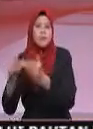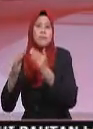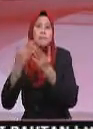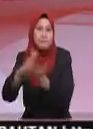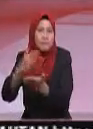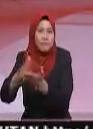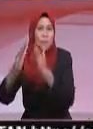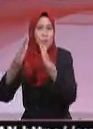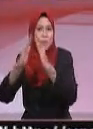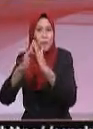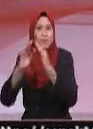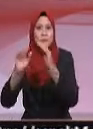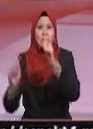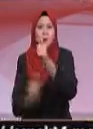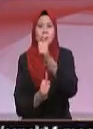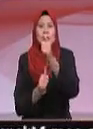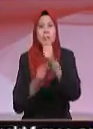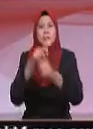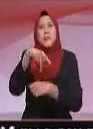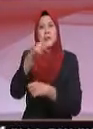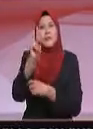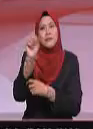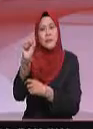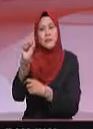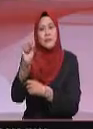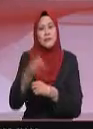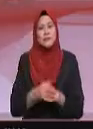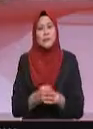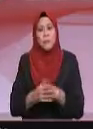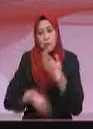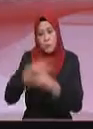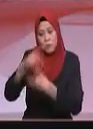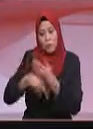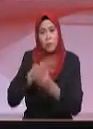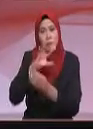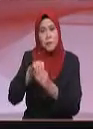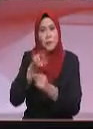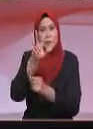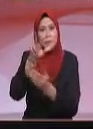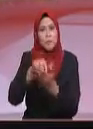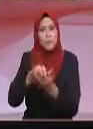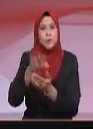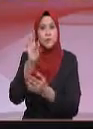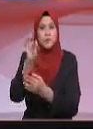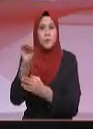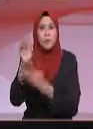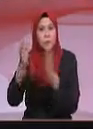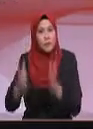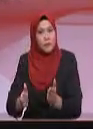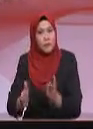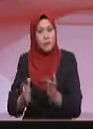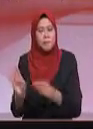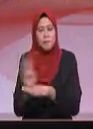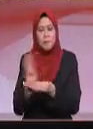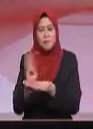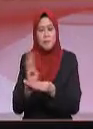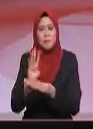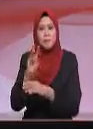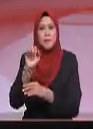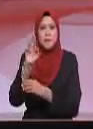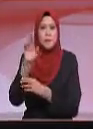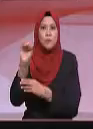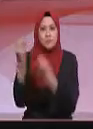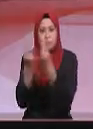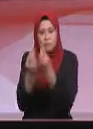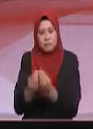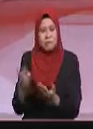dan bantuan di bawah program kemudahan PKS. Program melibatkan 3,090 pelanggan PKS dan usahawan mikro mencatatkan